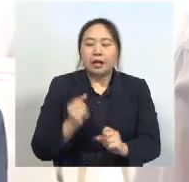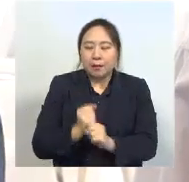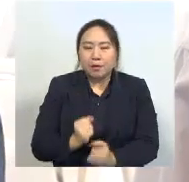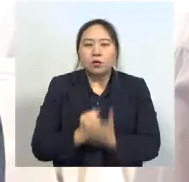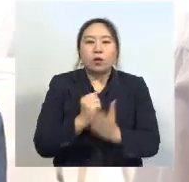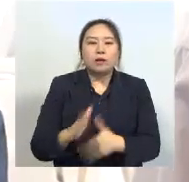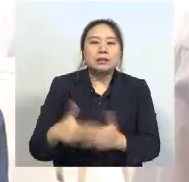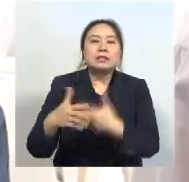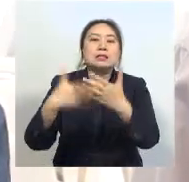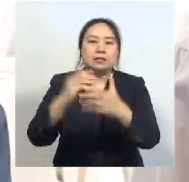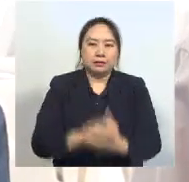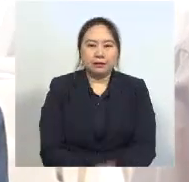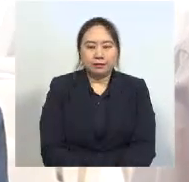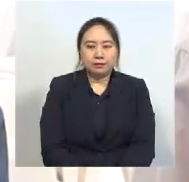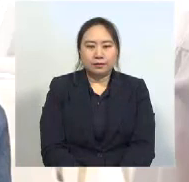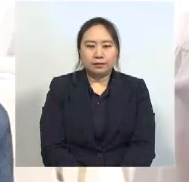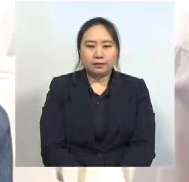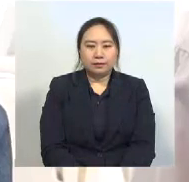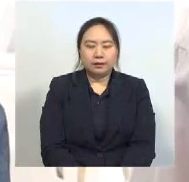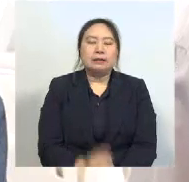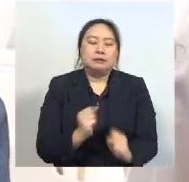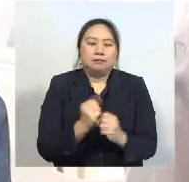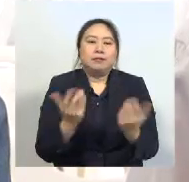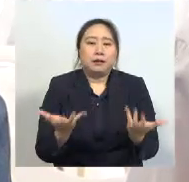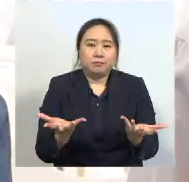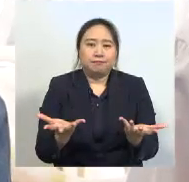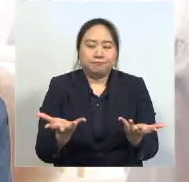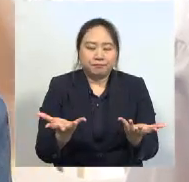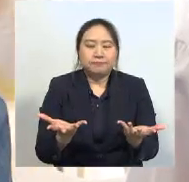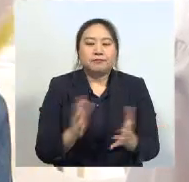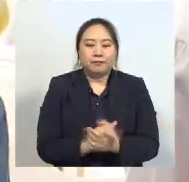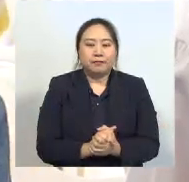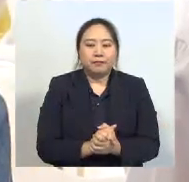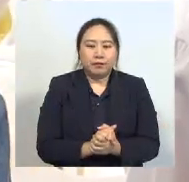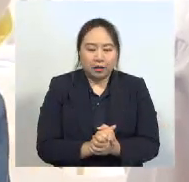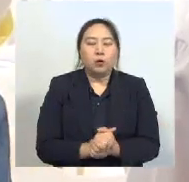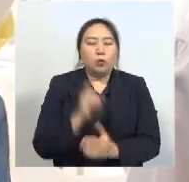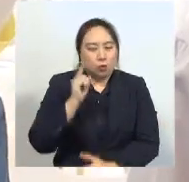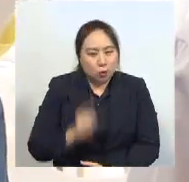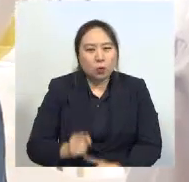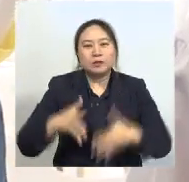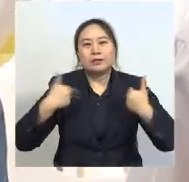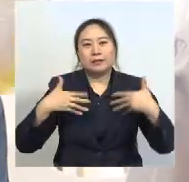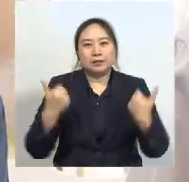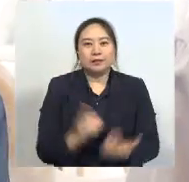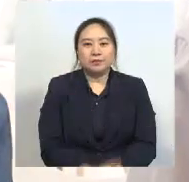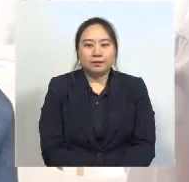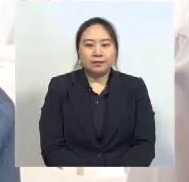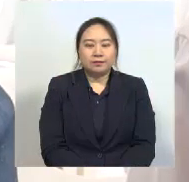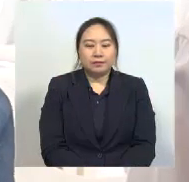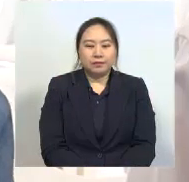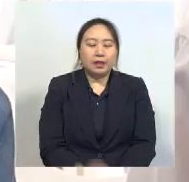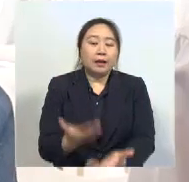าให้แล้วก็จำไงได้ก็เขานั่นเราก็ต้องดีใจก็